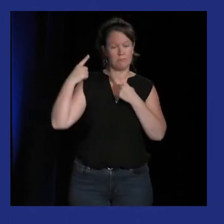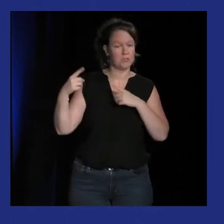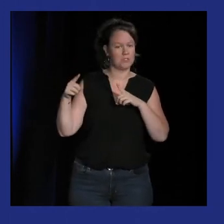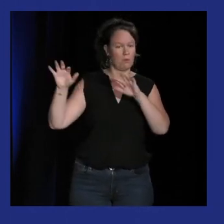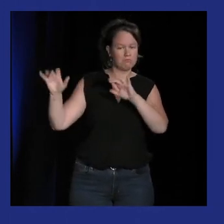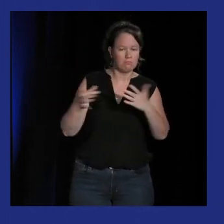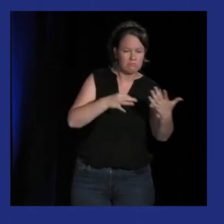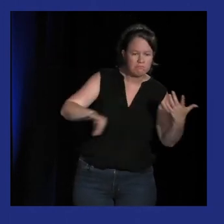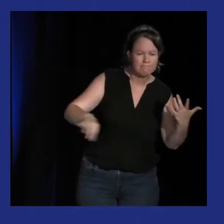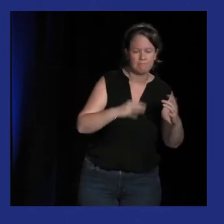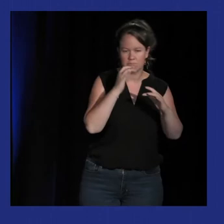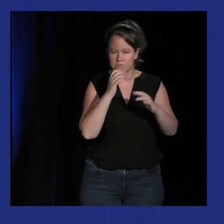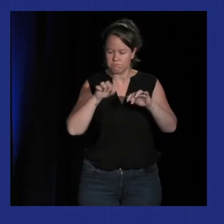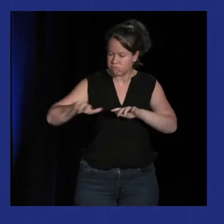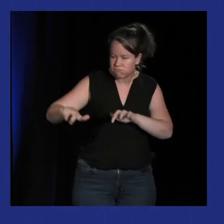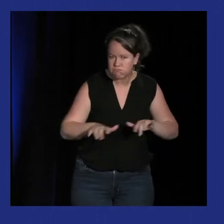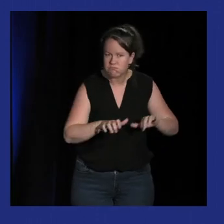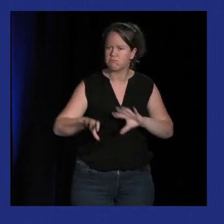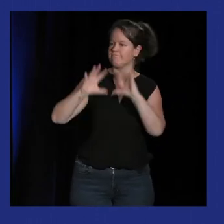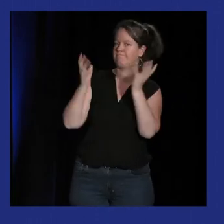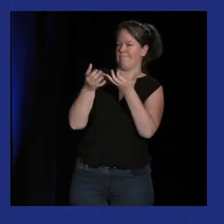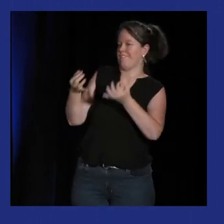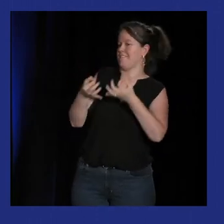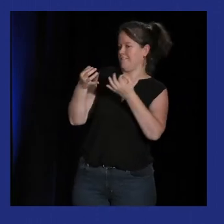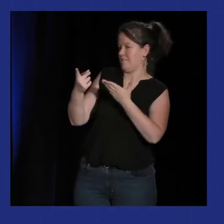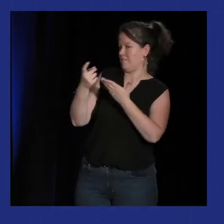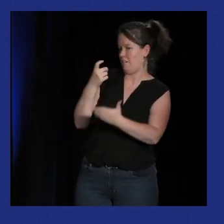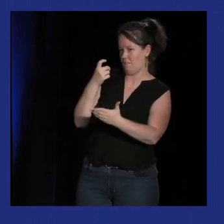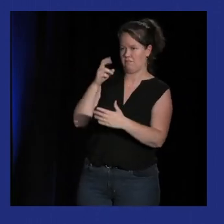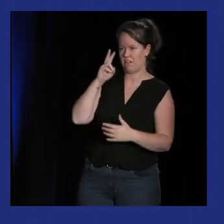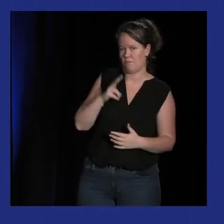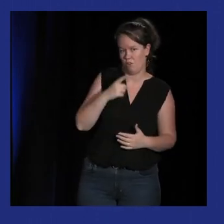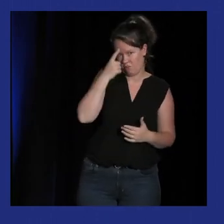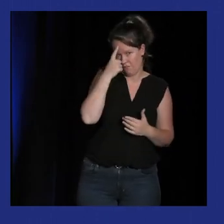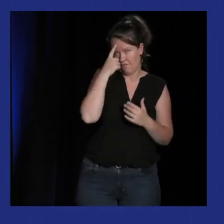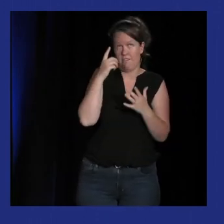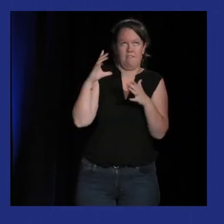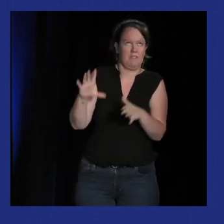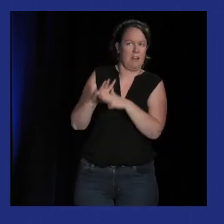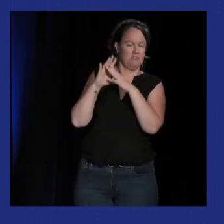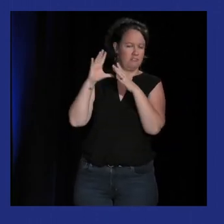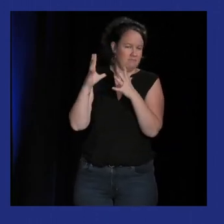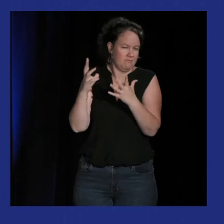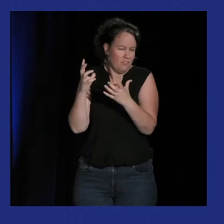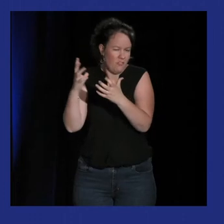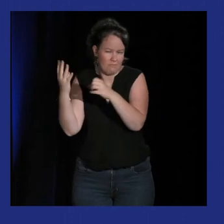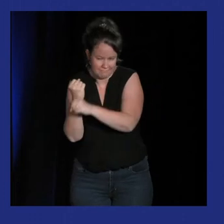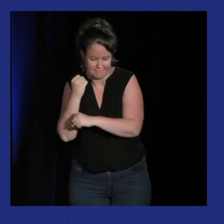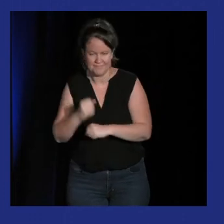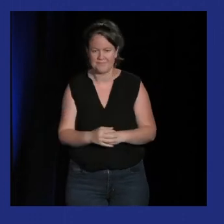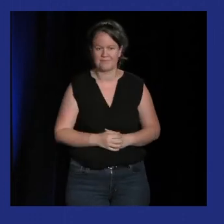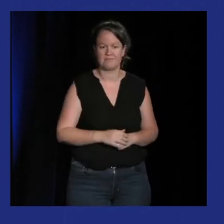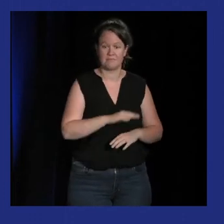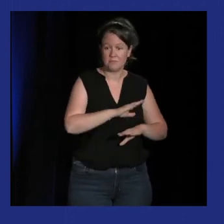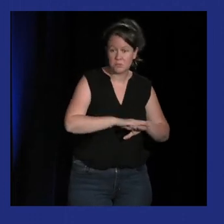symphonique ou en tout cas des formations classiques c'est un peu vraiment devenu l'image d'Épinal du concert de musique de jeu pourtant la musique de jeu on l'a dit aussi